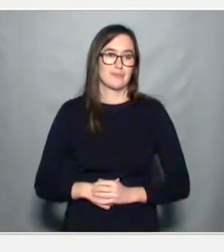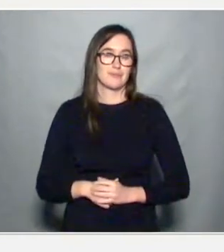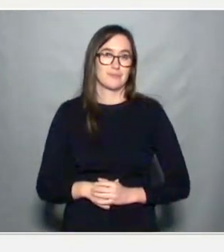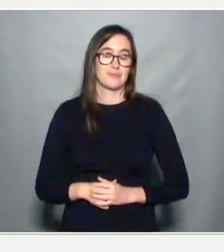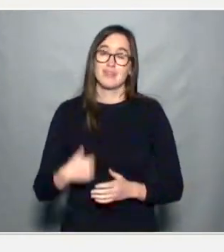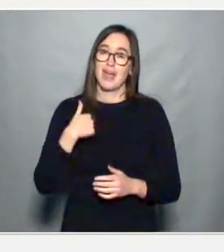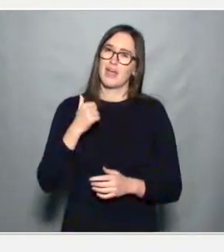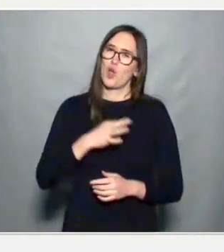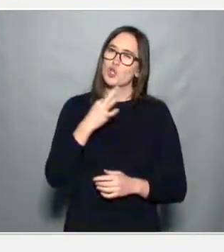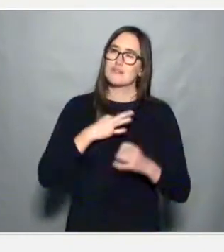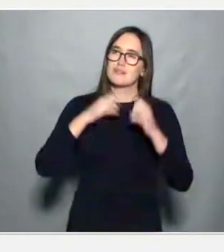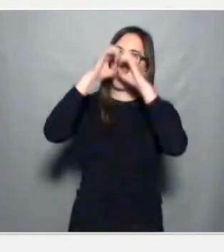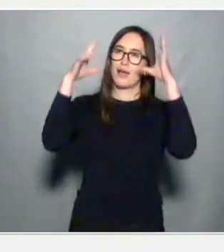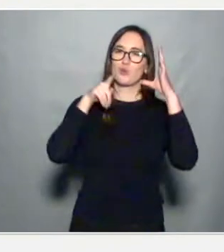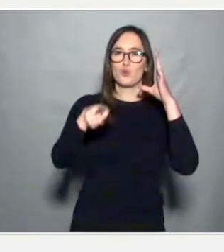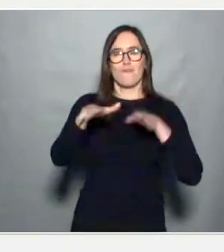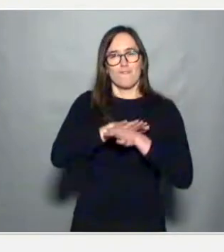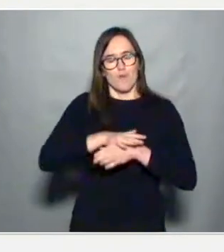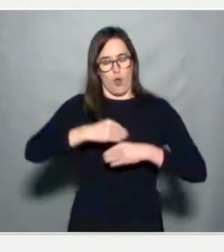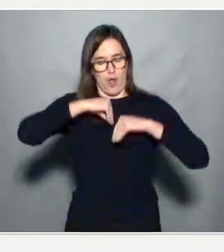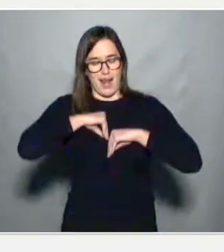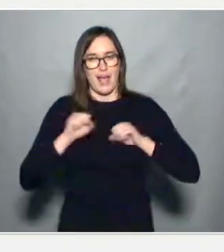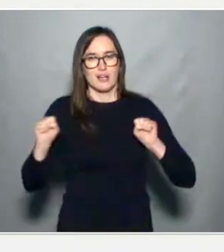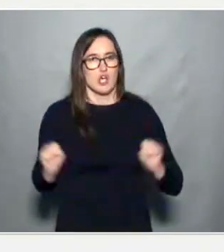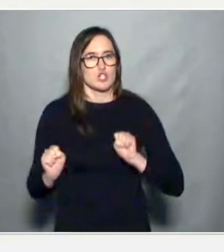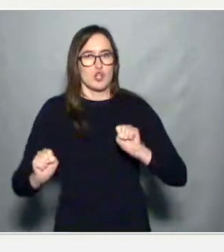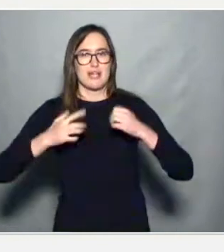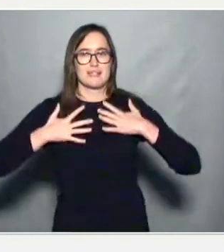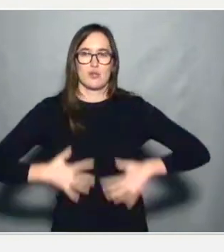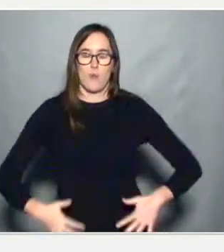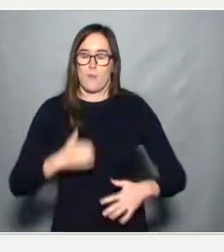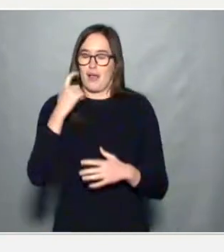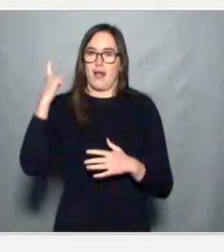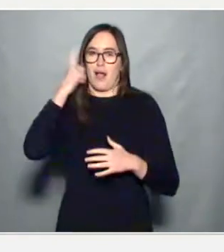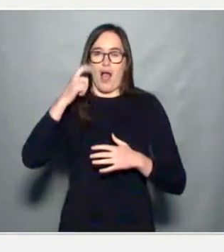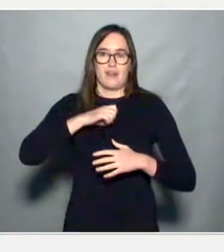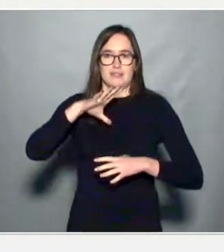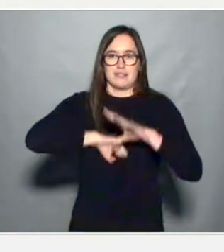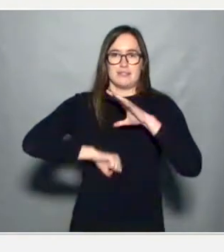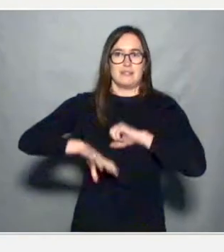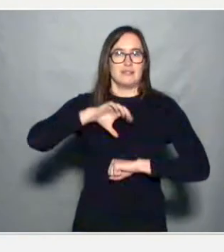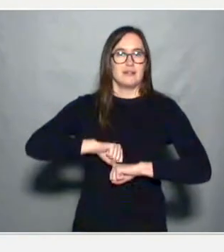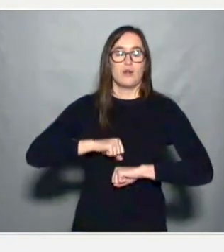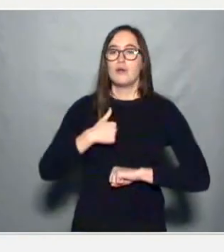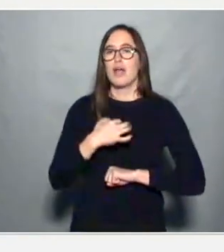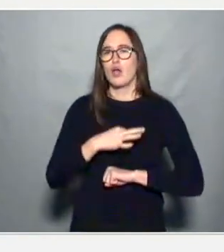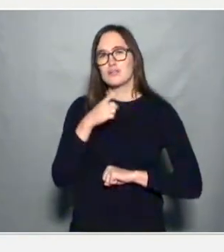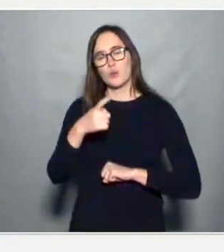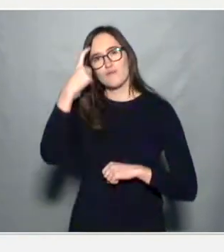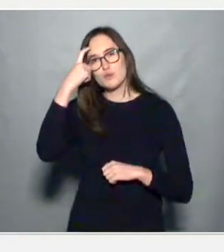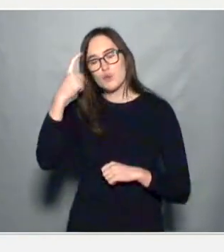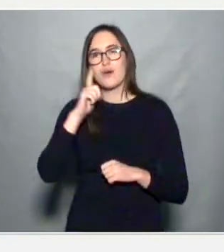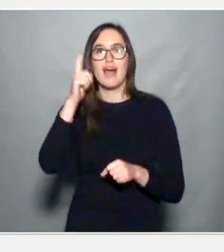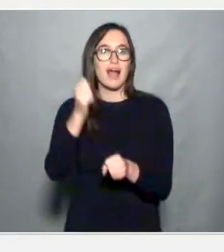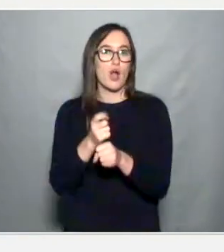Jag önskar att du fick känna rastlösheten som spritter i kroppen och som man blir galen av att hålla inne. Jag önskar att du förstod att varje